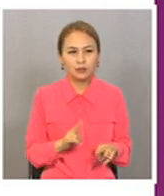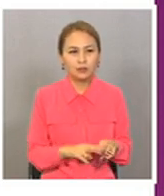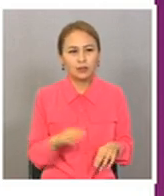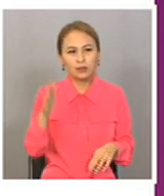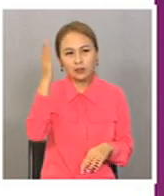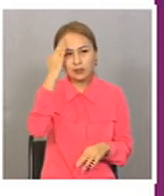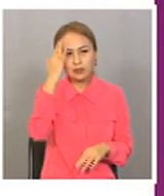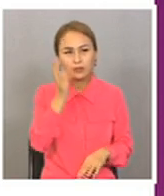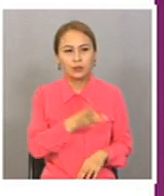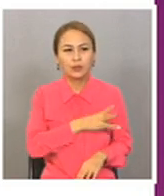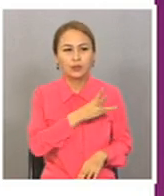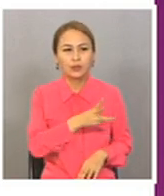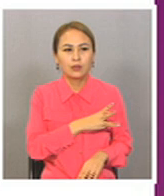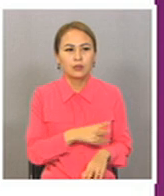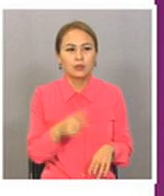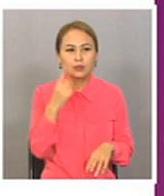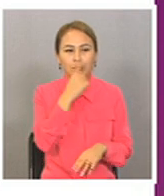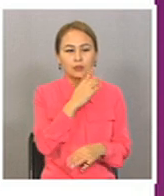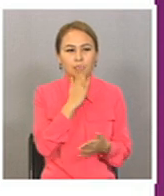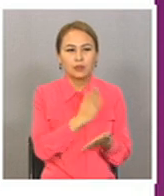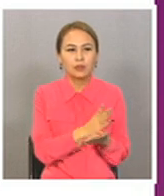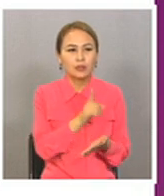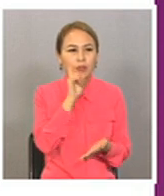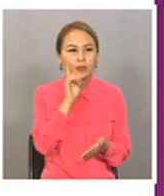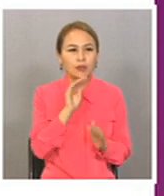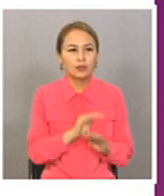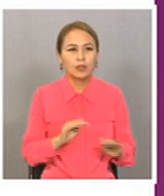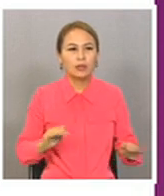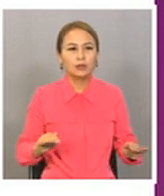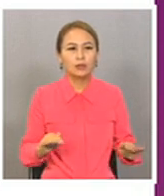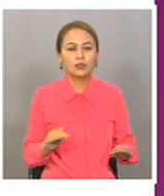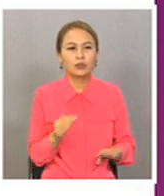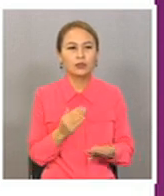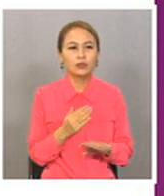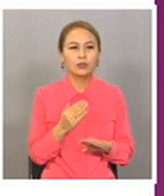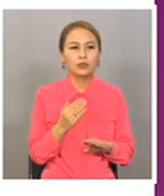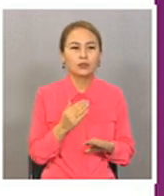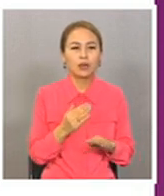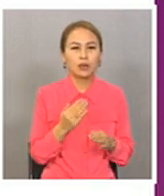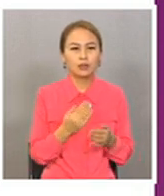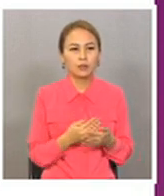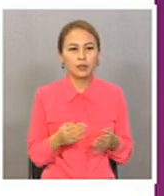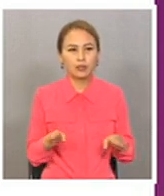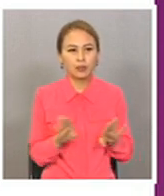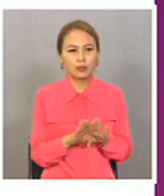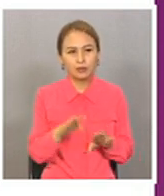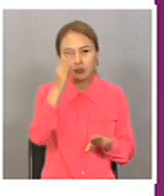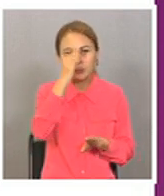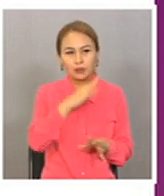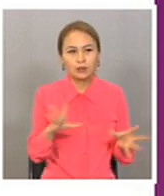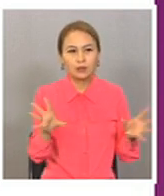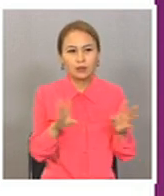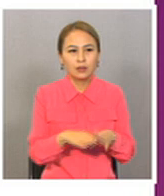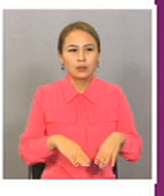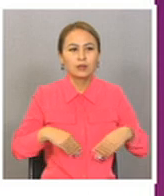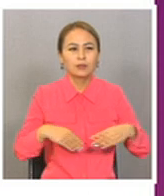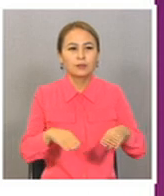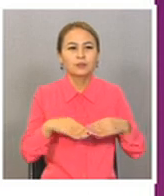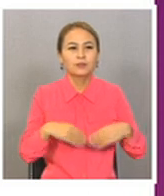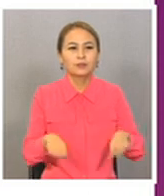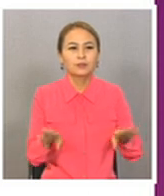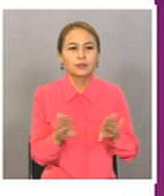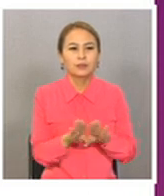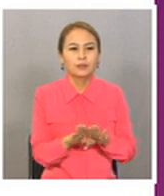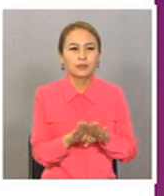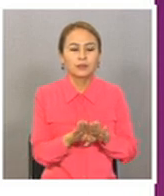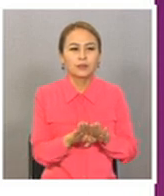құштар, көзінде оты бар жас бала. Әкесімен бірге егін алқабын аралауы, екінші